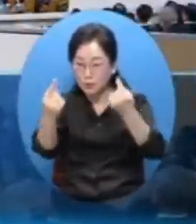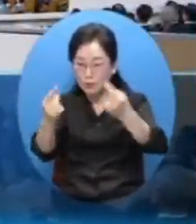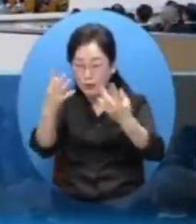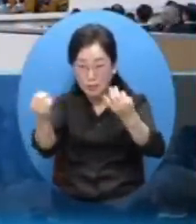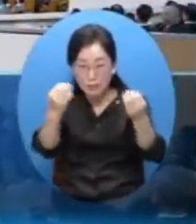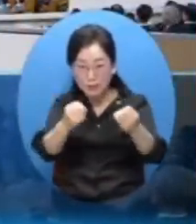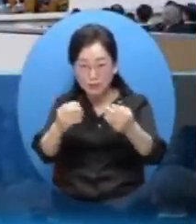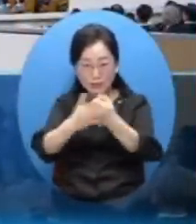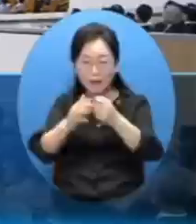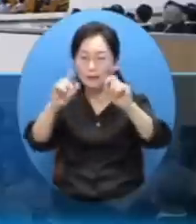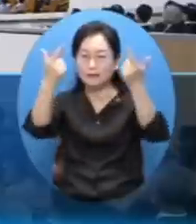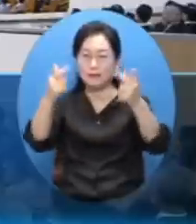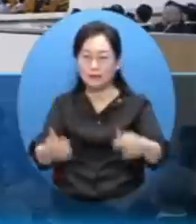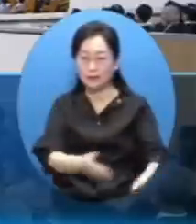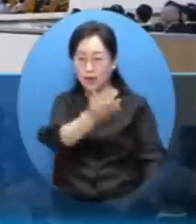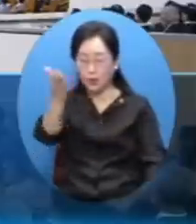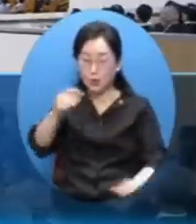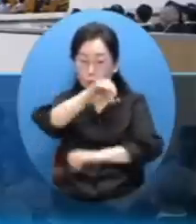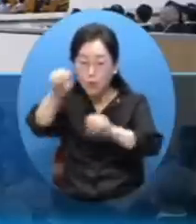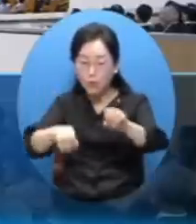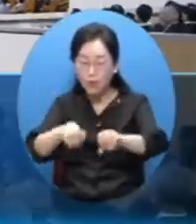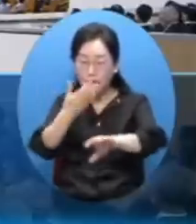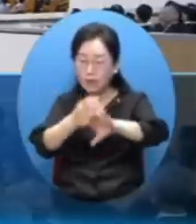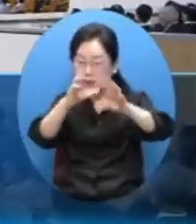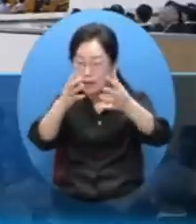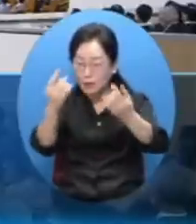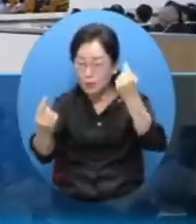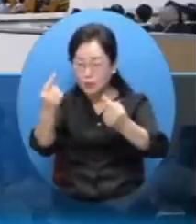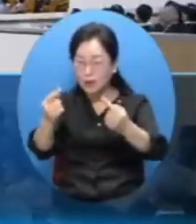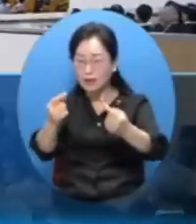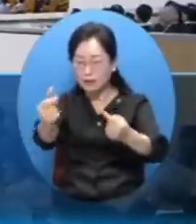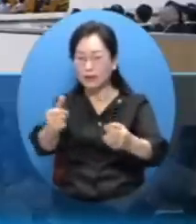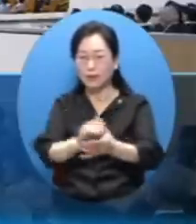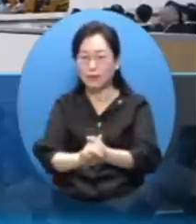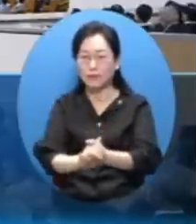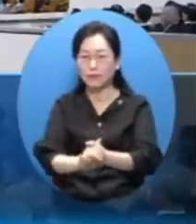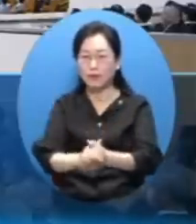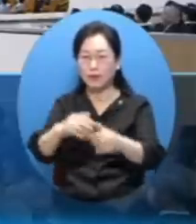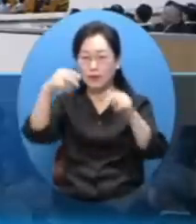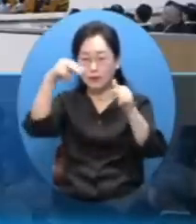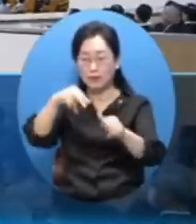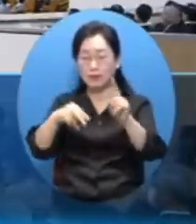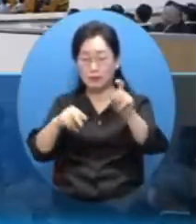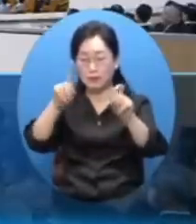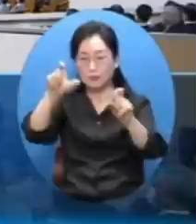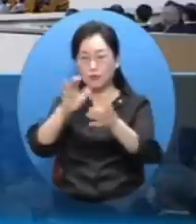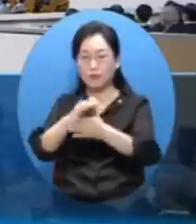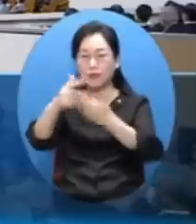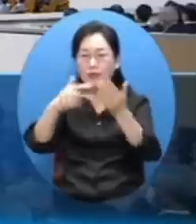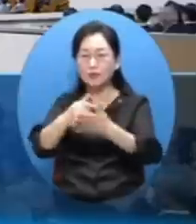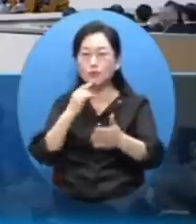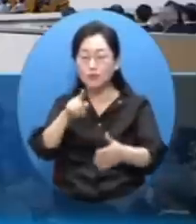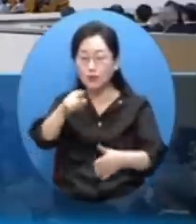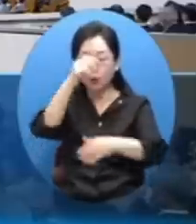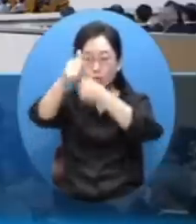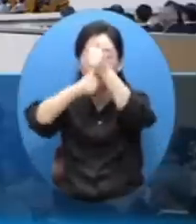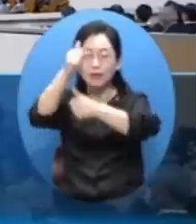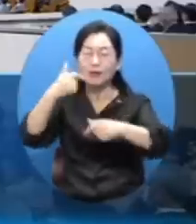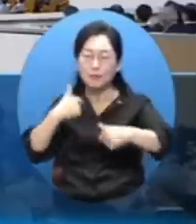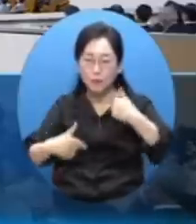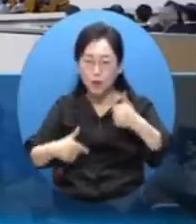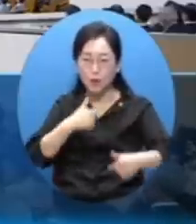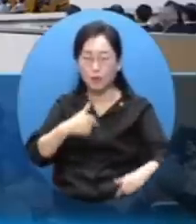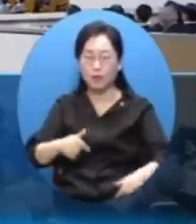때문이 아니니라. 너희는 오히려 모든 민족 중에 가장 적으니라. 신명기 10장 15절입니다. 야훼께서 오직 내 주상들을 기뻐하시고